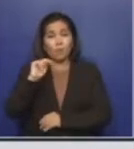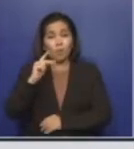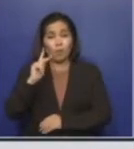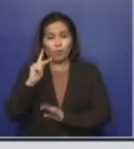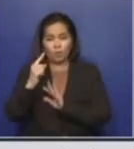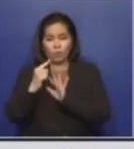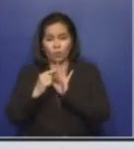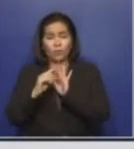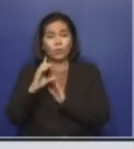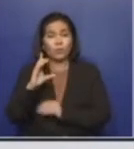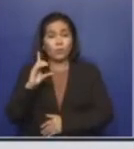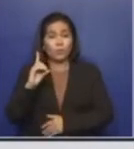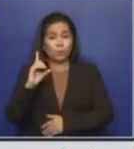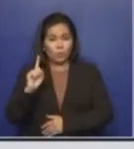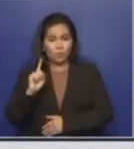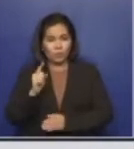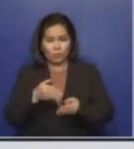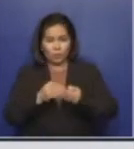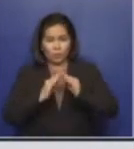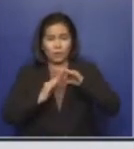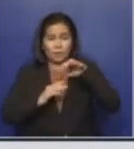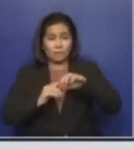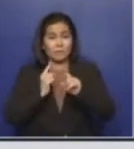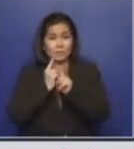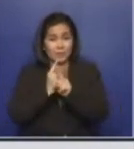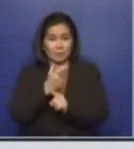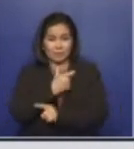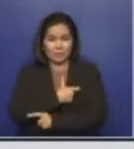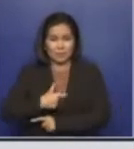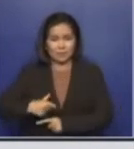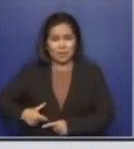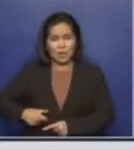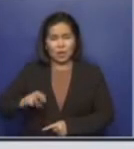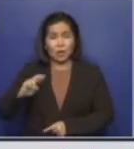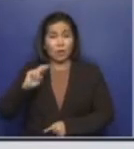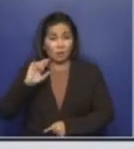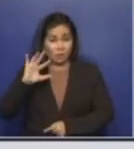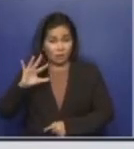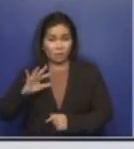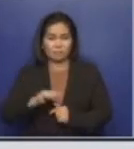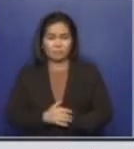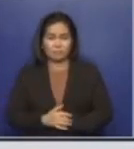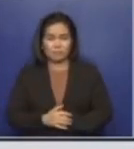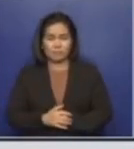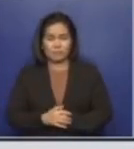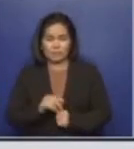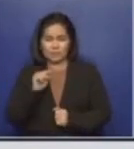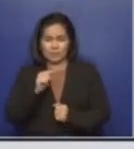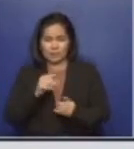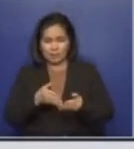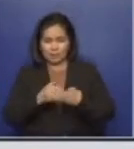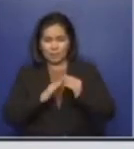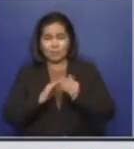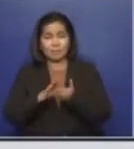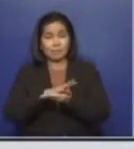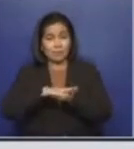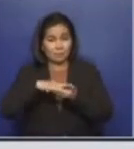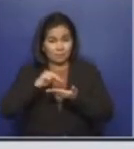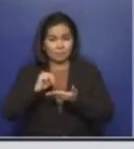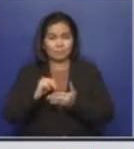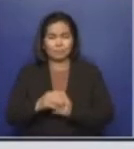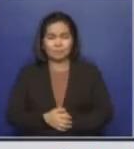ตามพระราชองค์การของรัชกาลที่5นะท่านประธานไม่ใช่พูดเล่นนะของมหามกุ